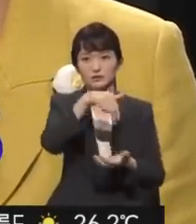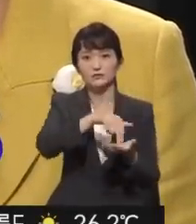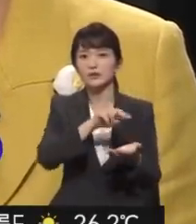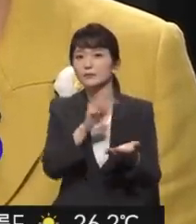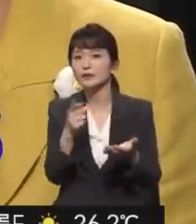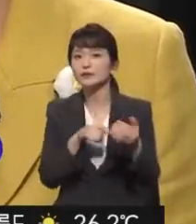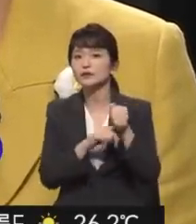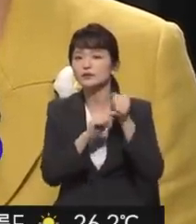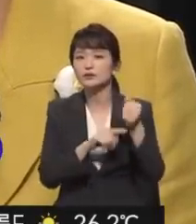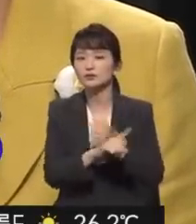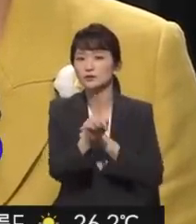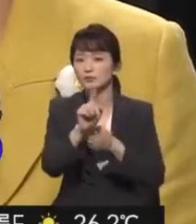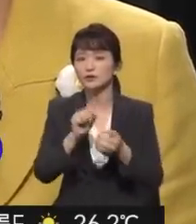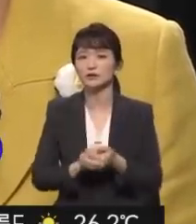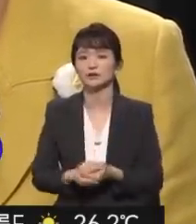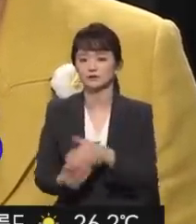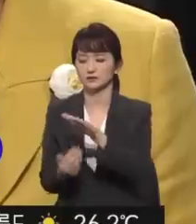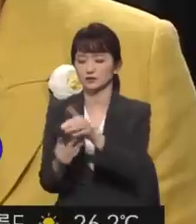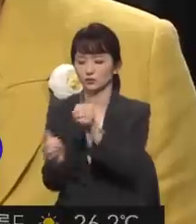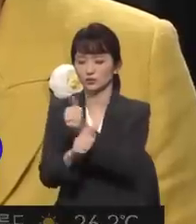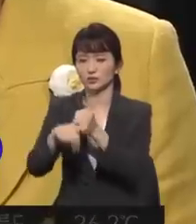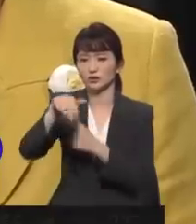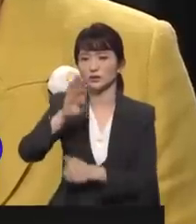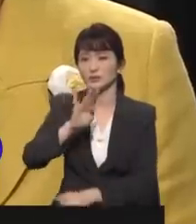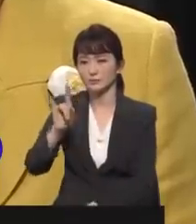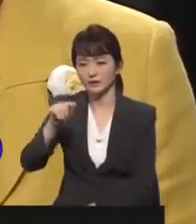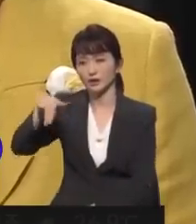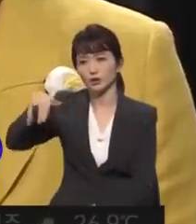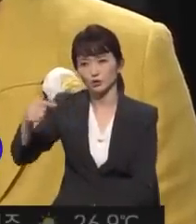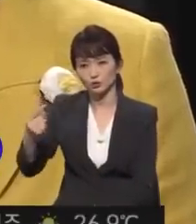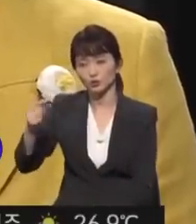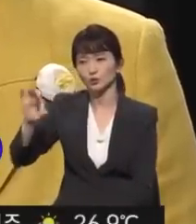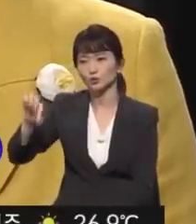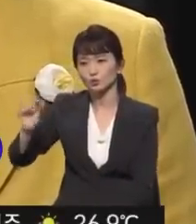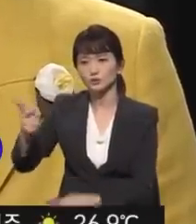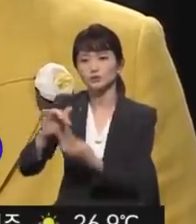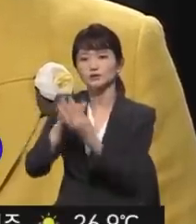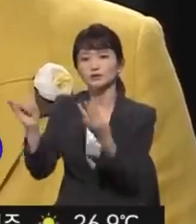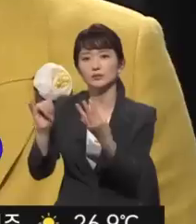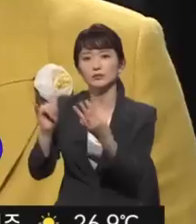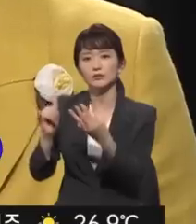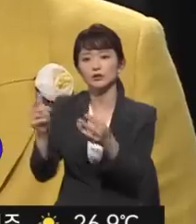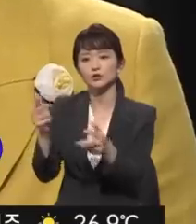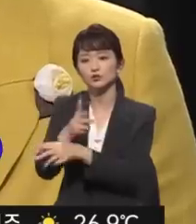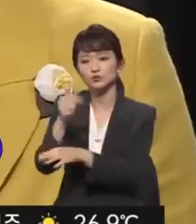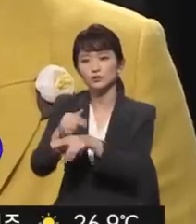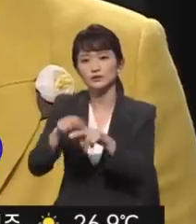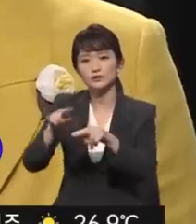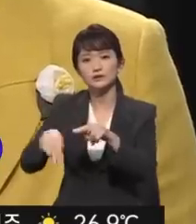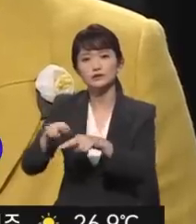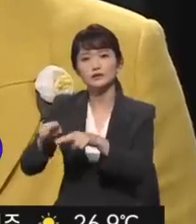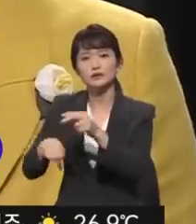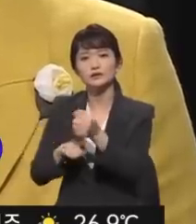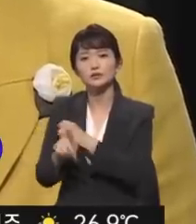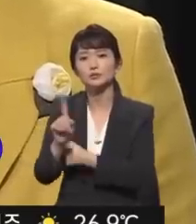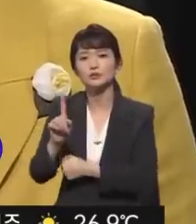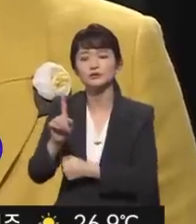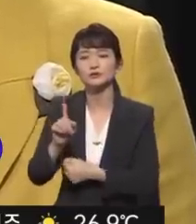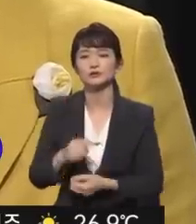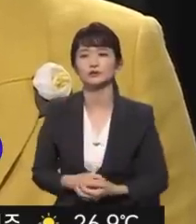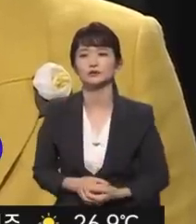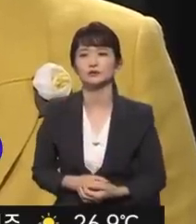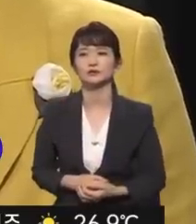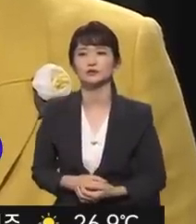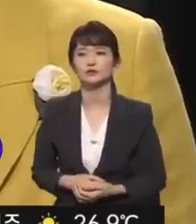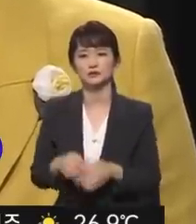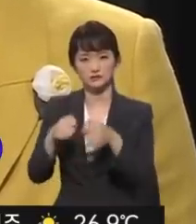그리고 배현진 최고와 조진 체구가 윤현석 제구가 주말 사이에 갑자기 4티어 잘 밝히게 된 진정한 의미는 무엇인지를